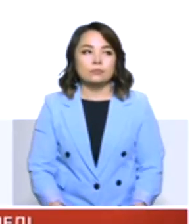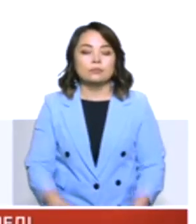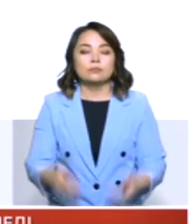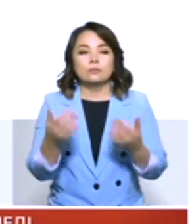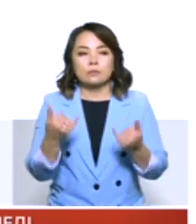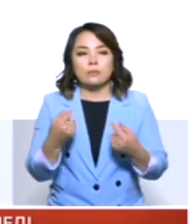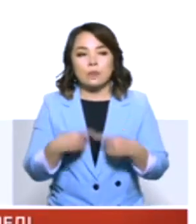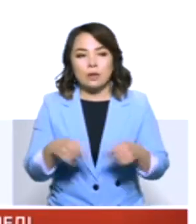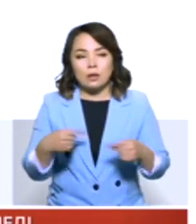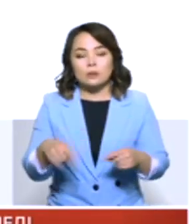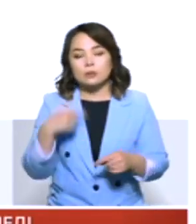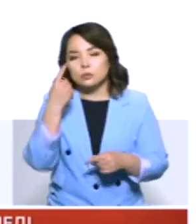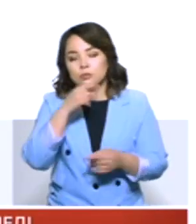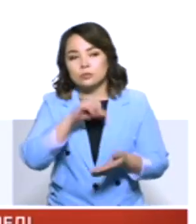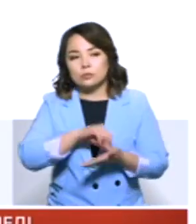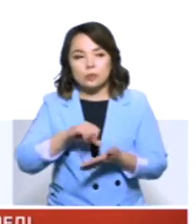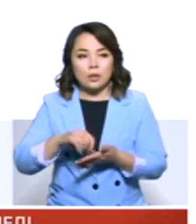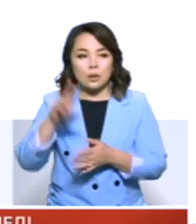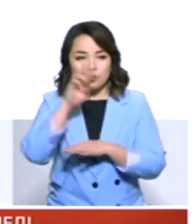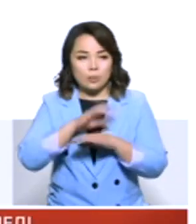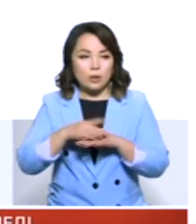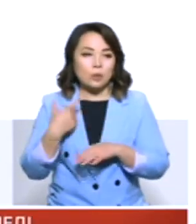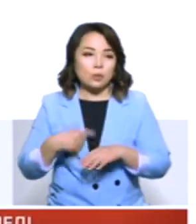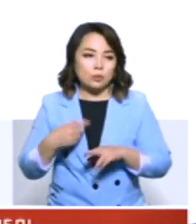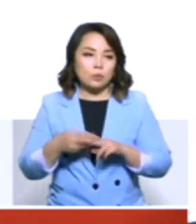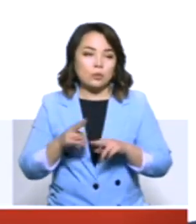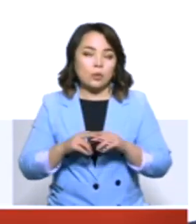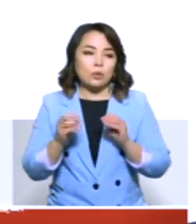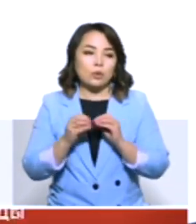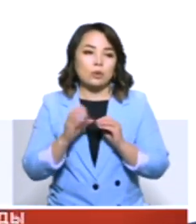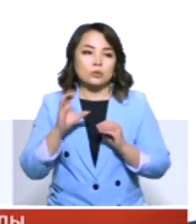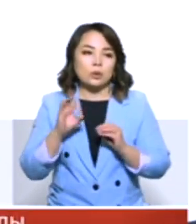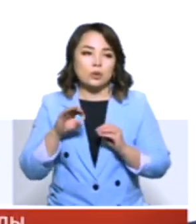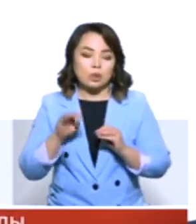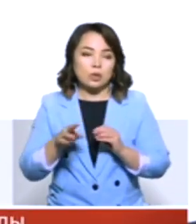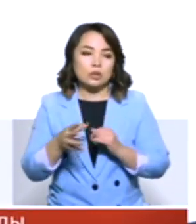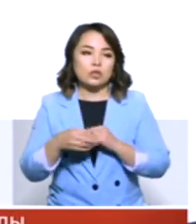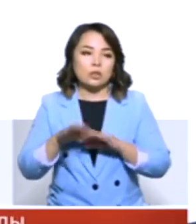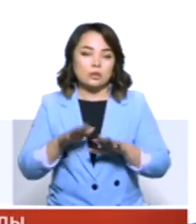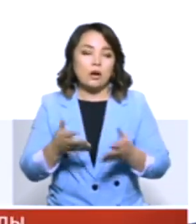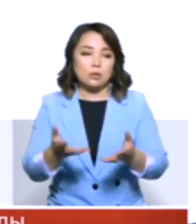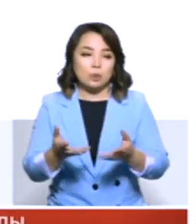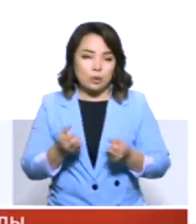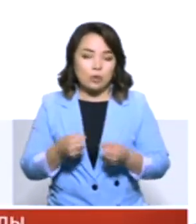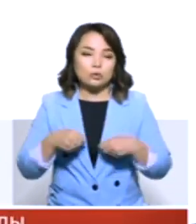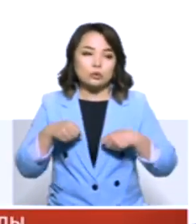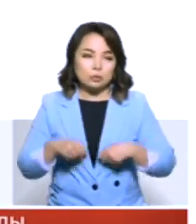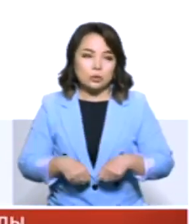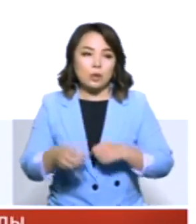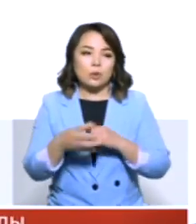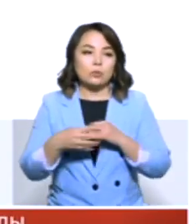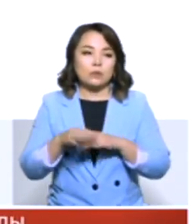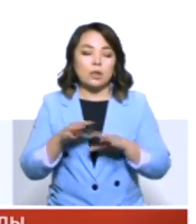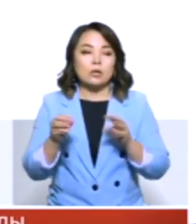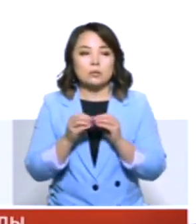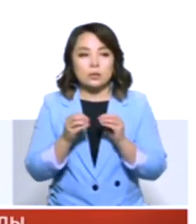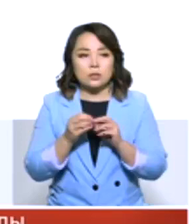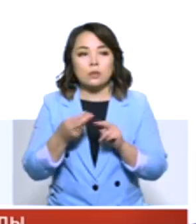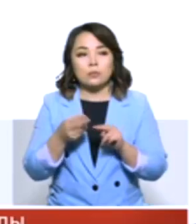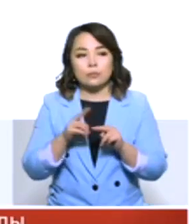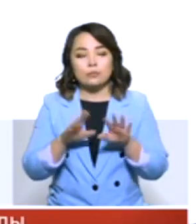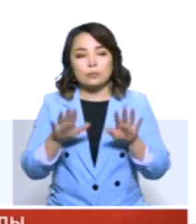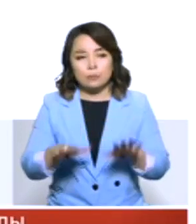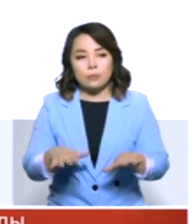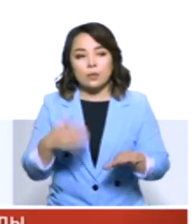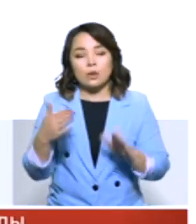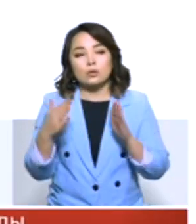әр тұлға өз мемлекетінде 10 сотық жер алуға құқылы, заңда жазылған. Сол 10 сотық жеріміз осы жердегі.